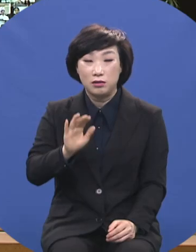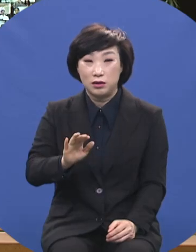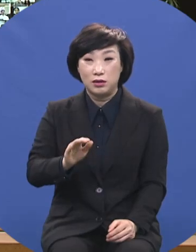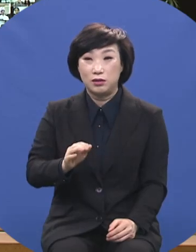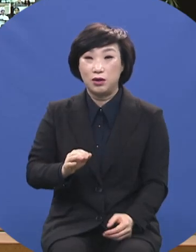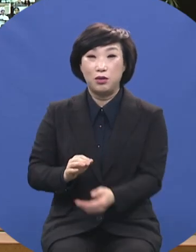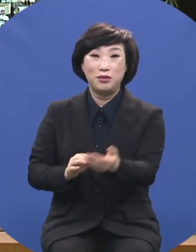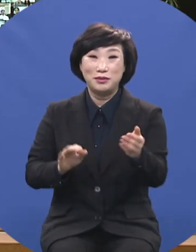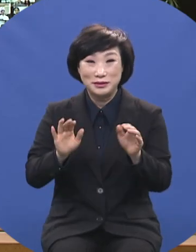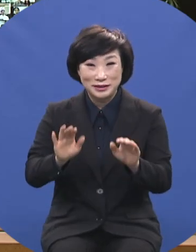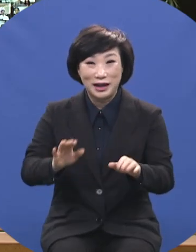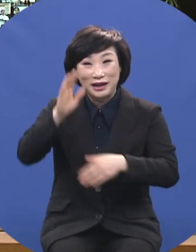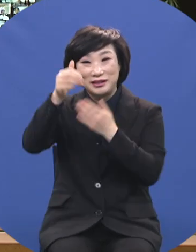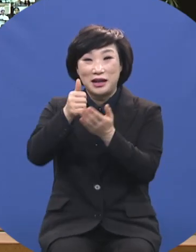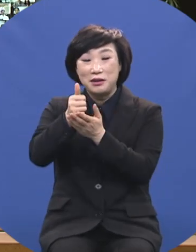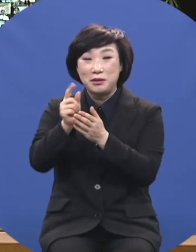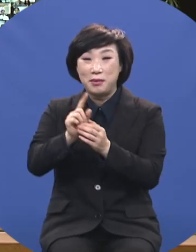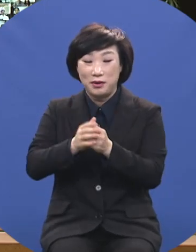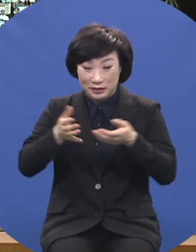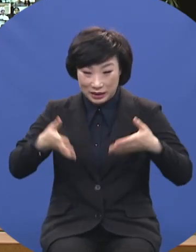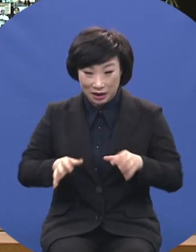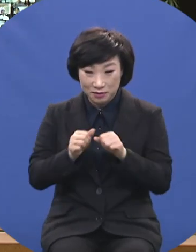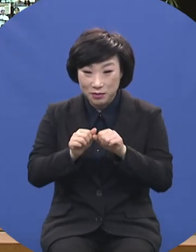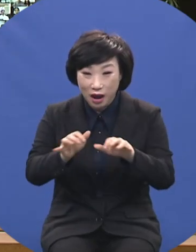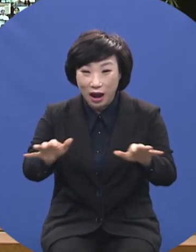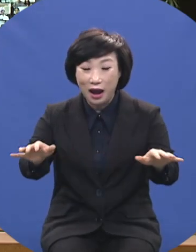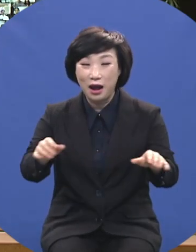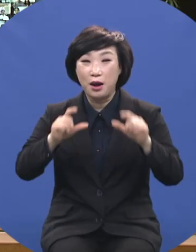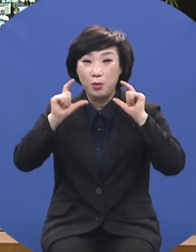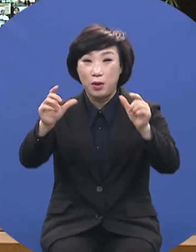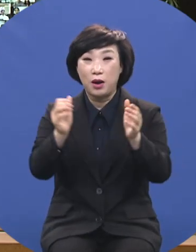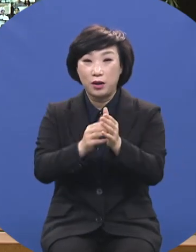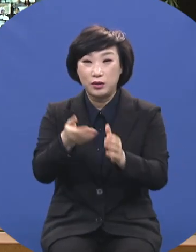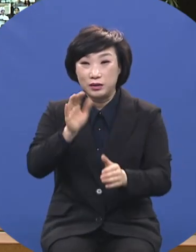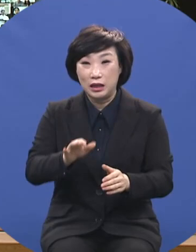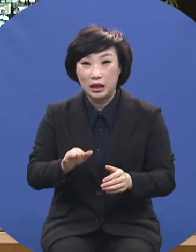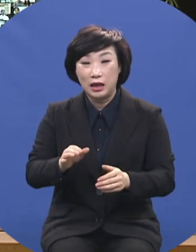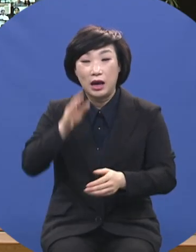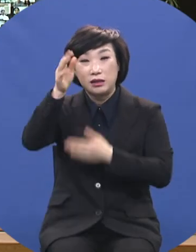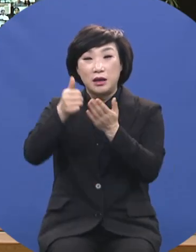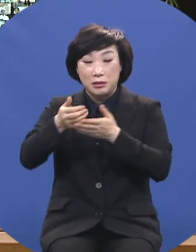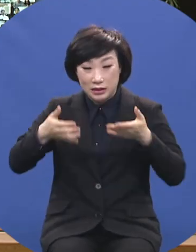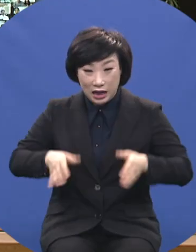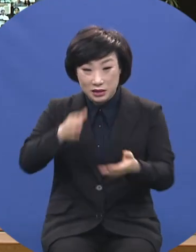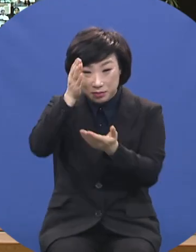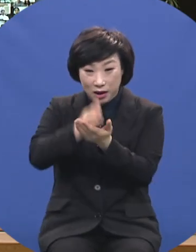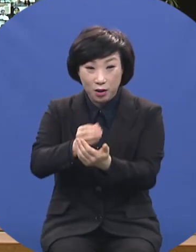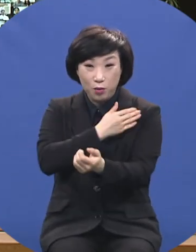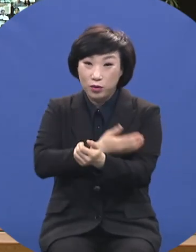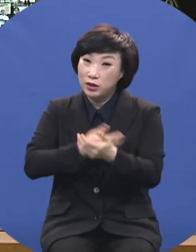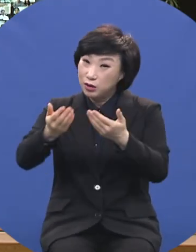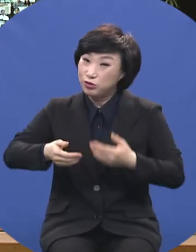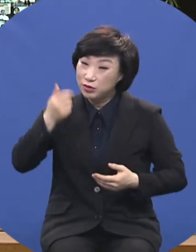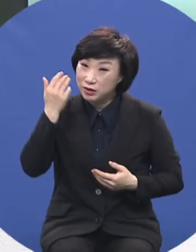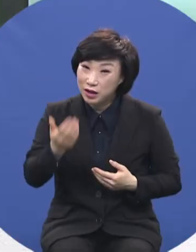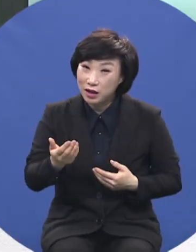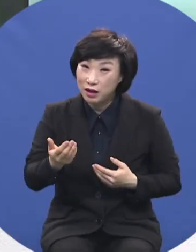언제 하나님이 생육하고 번성하라 했는데 낳지 말라는 고난을 줬느냐 그 말이야.